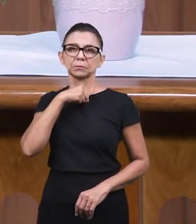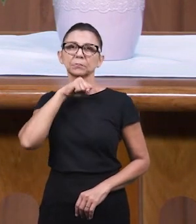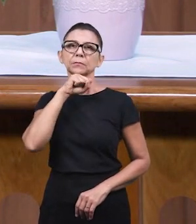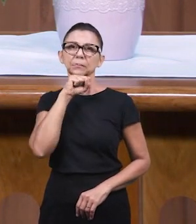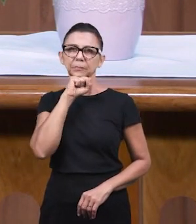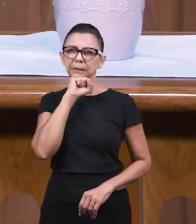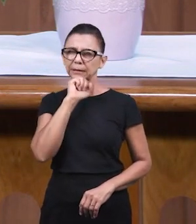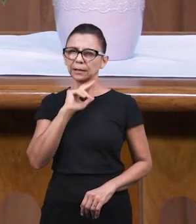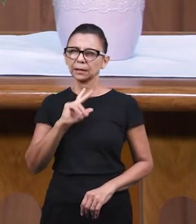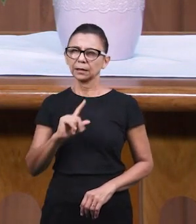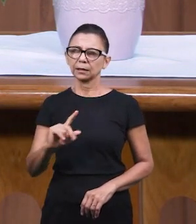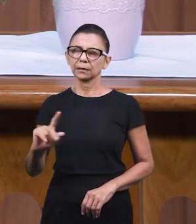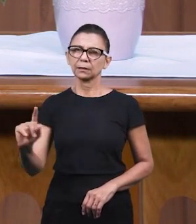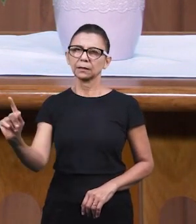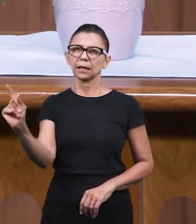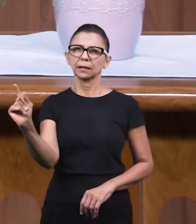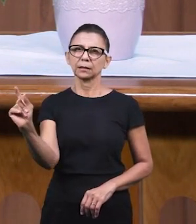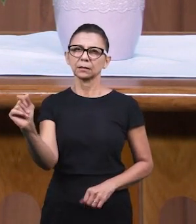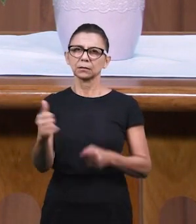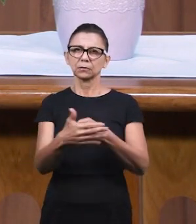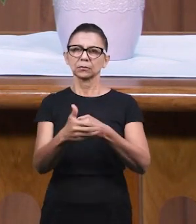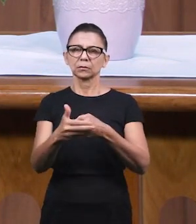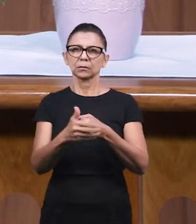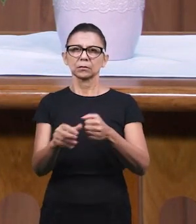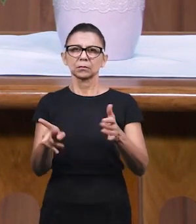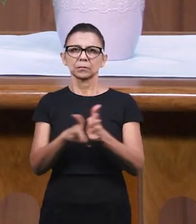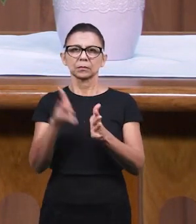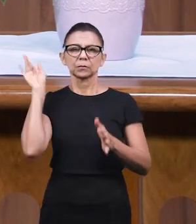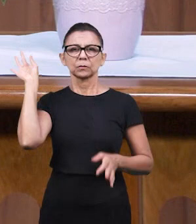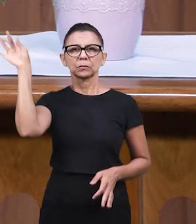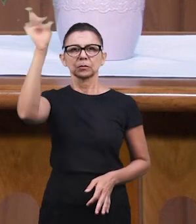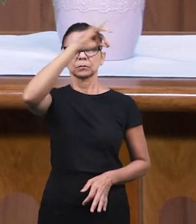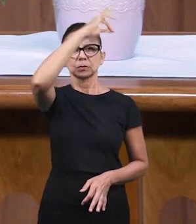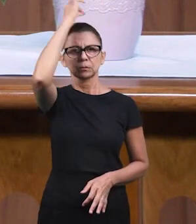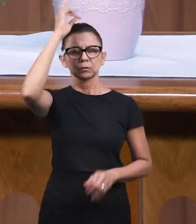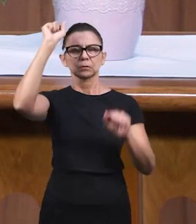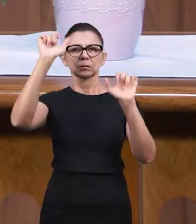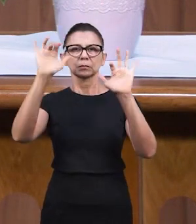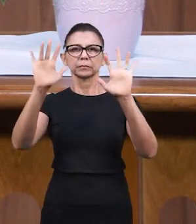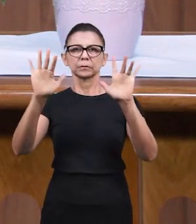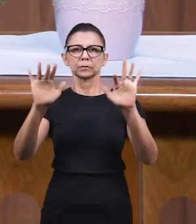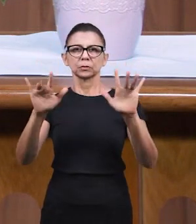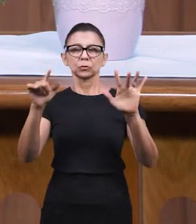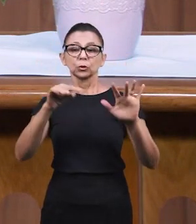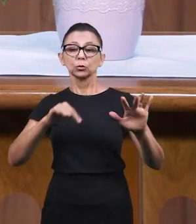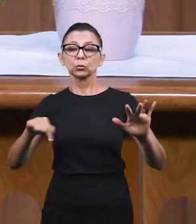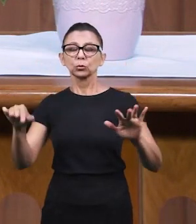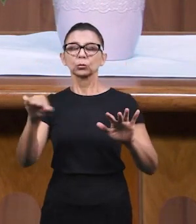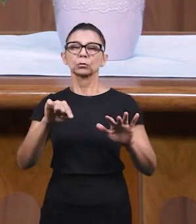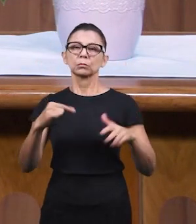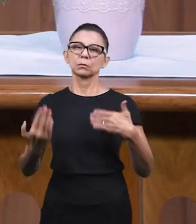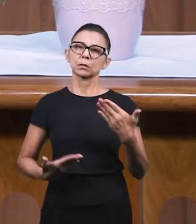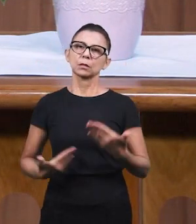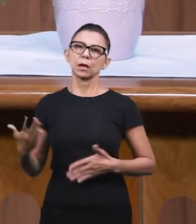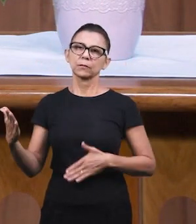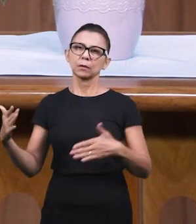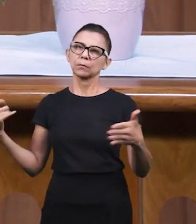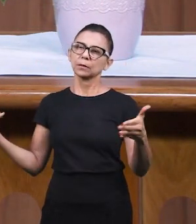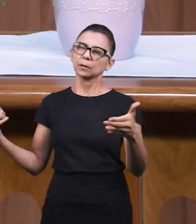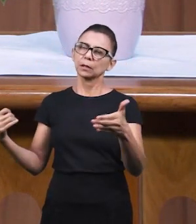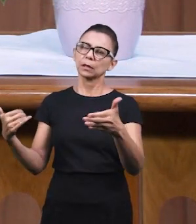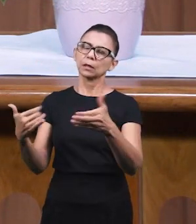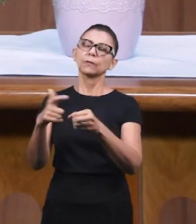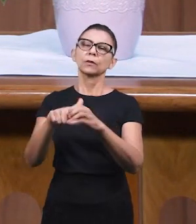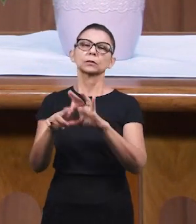Бога нашего вечного Отца, святые, утешение, общение Святого Духа Божия да пребудут со всеми